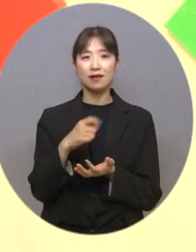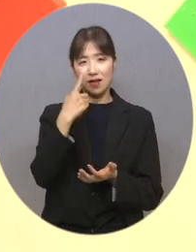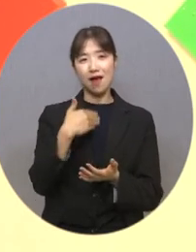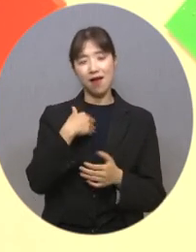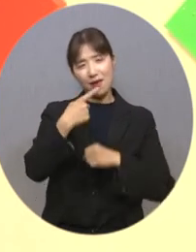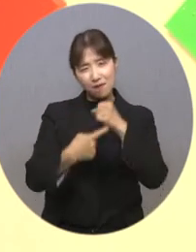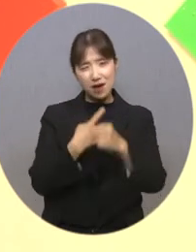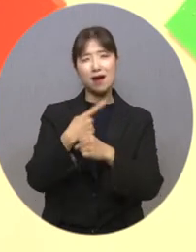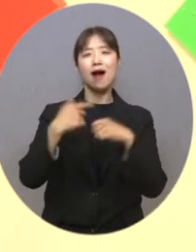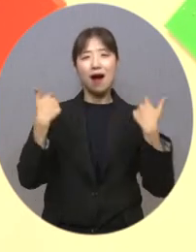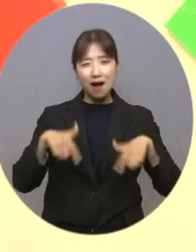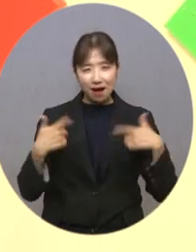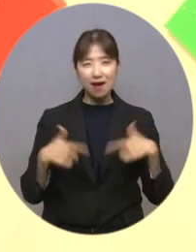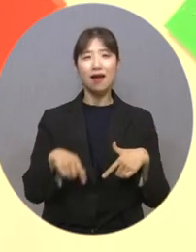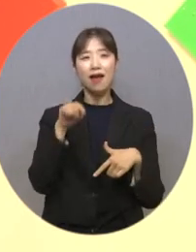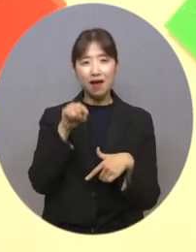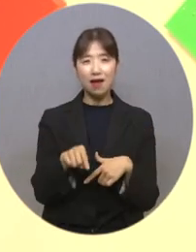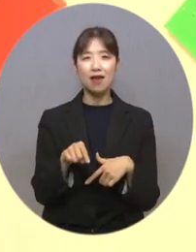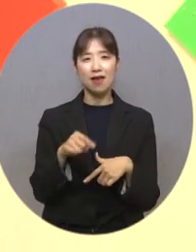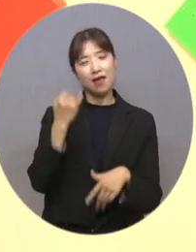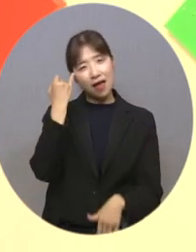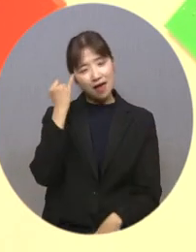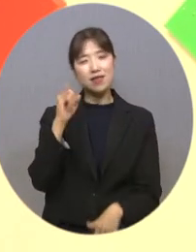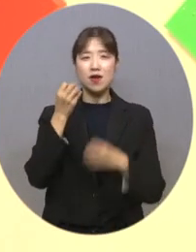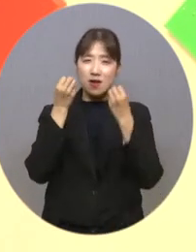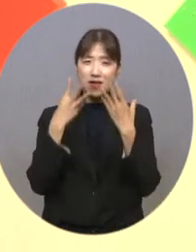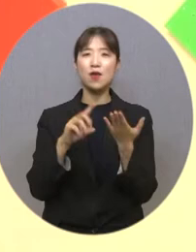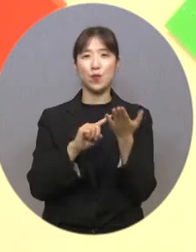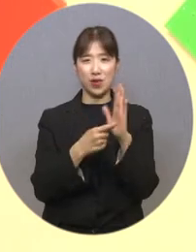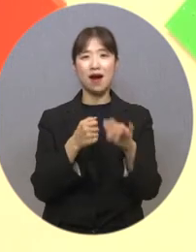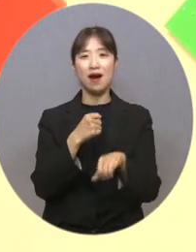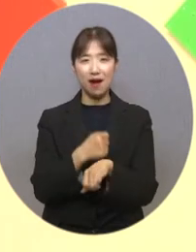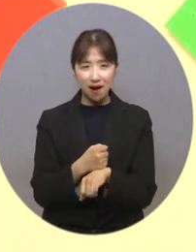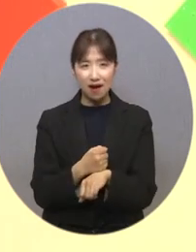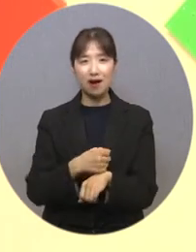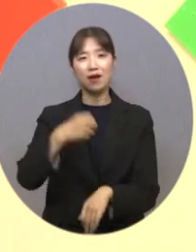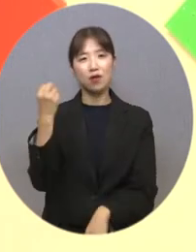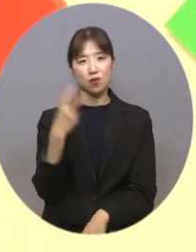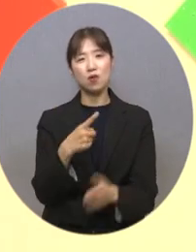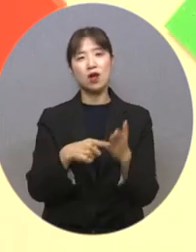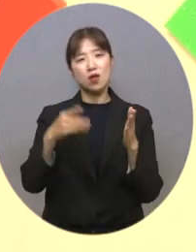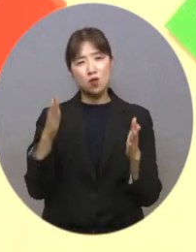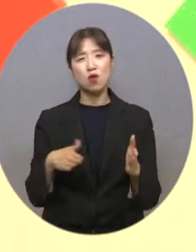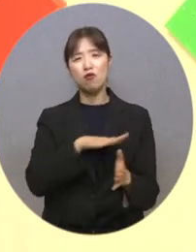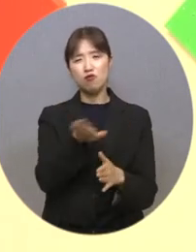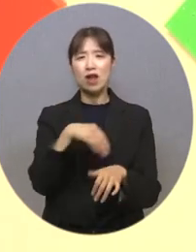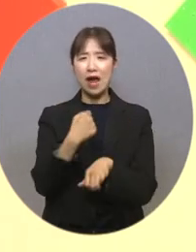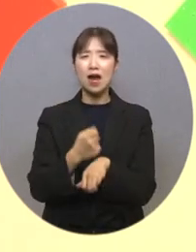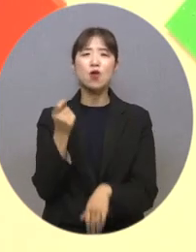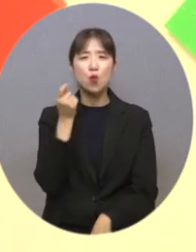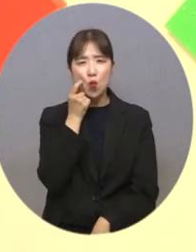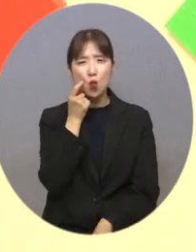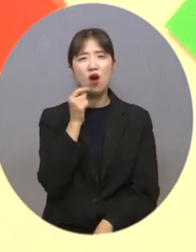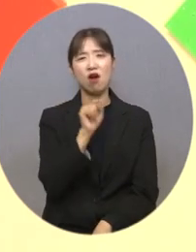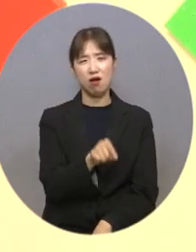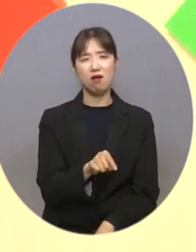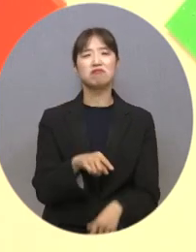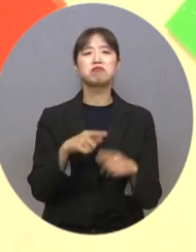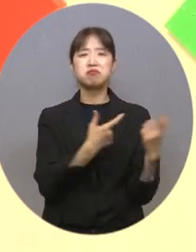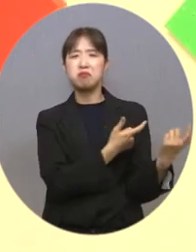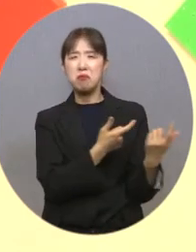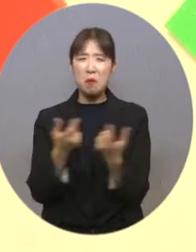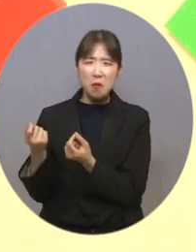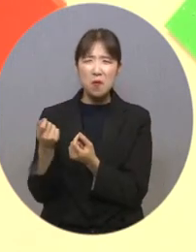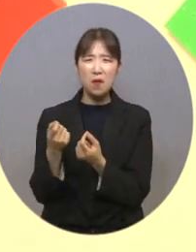매년 그 부분들을 새로운 아이디어를 낸다든지 그동안에 우리가 하지 못했던 너무 일괄적인